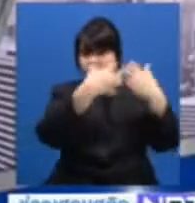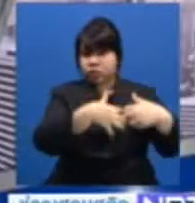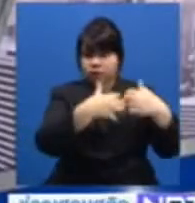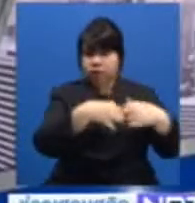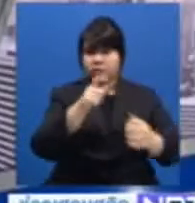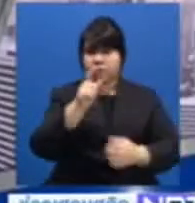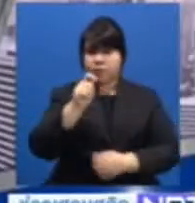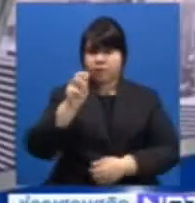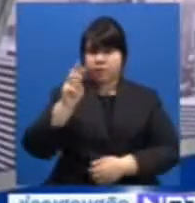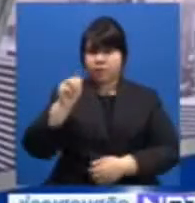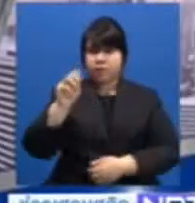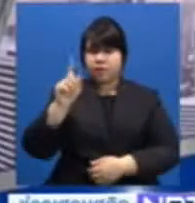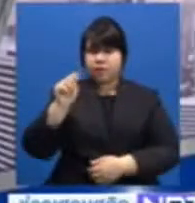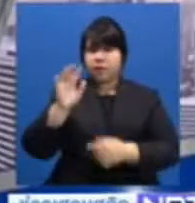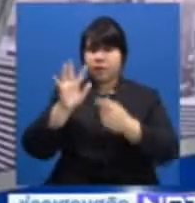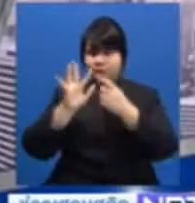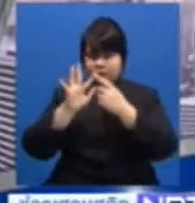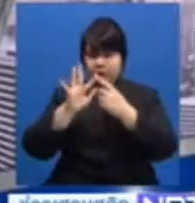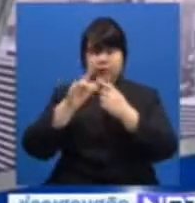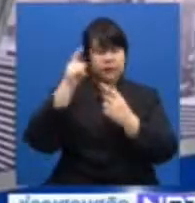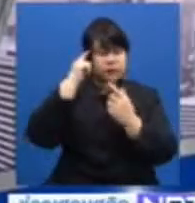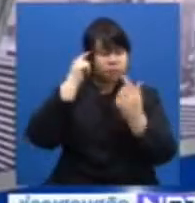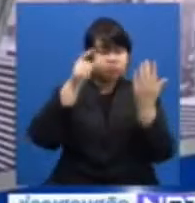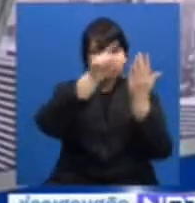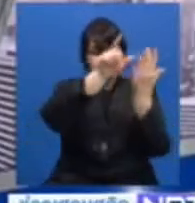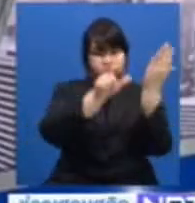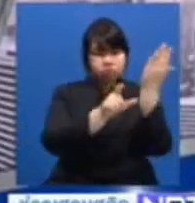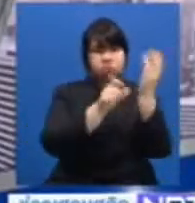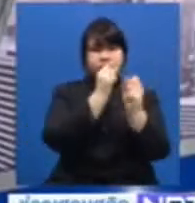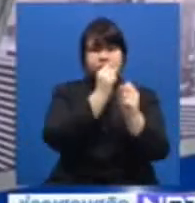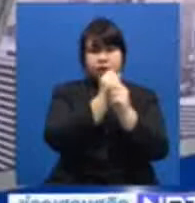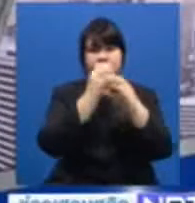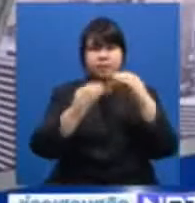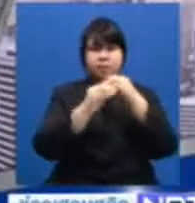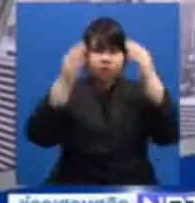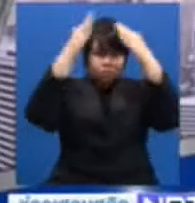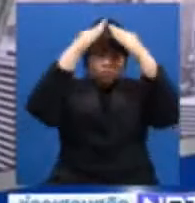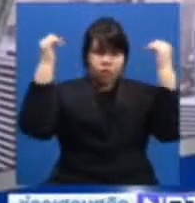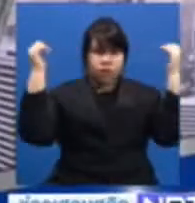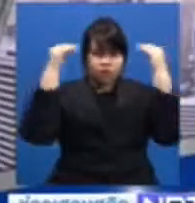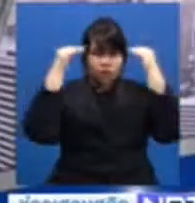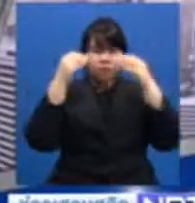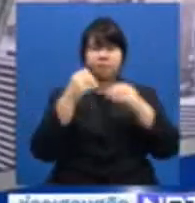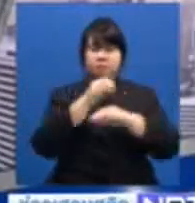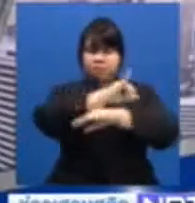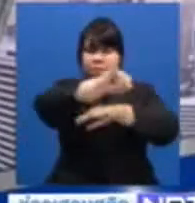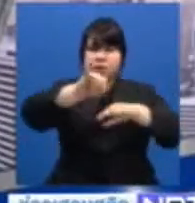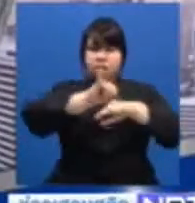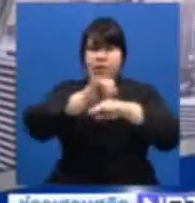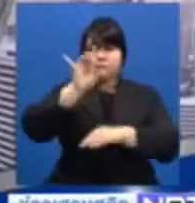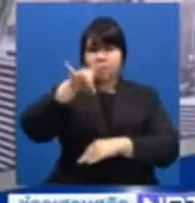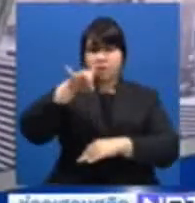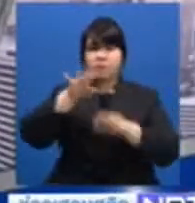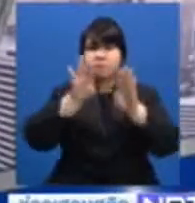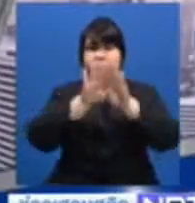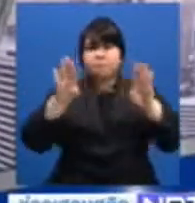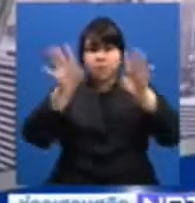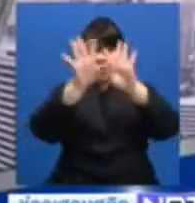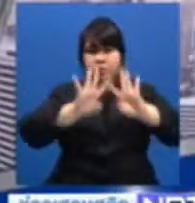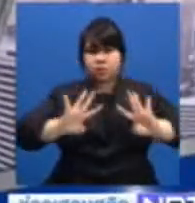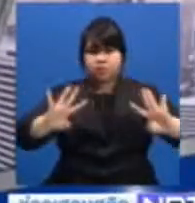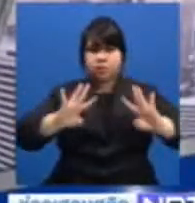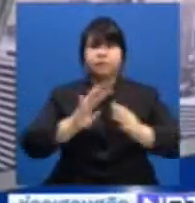เตรียมสร้างเมืองอุตสาหกรรมใหม่ในเวียดนามอมตะซิตี้ลำพันพื้นที่กว่า 8พันไร่รองรับการเปิดประชาคมเศรษฐกิจ